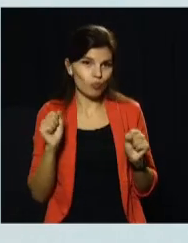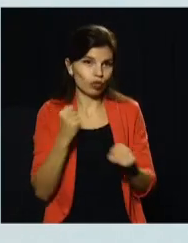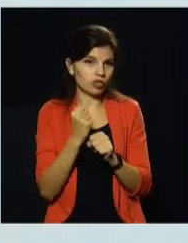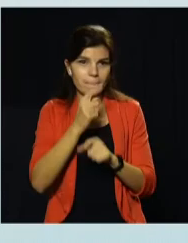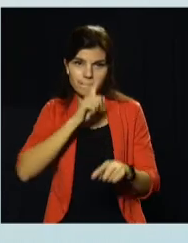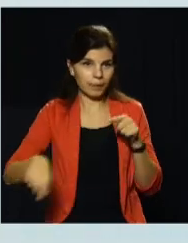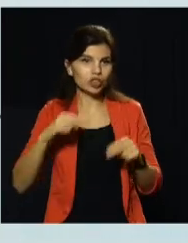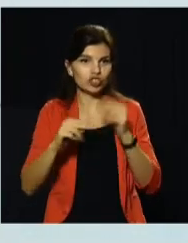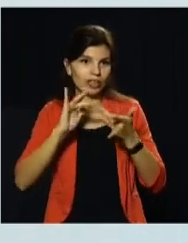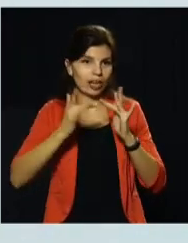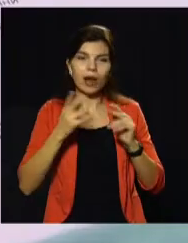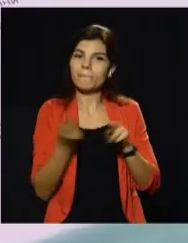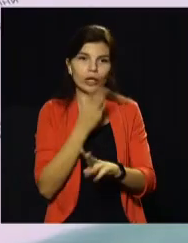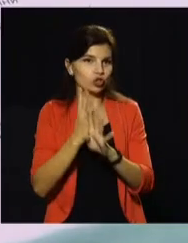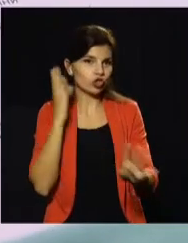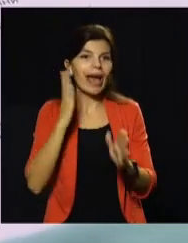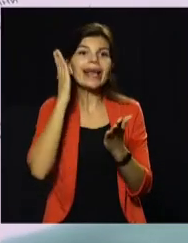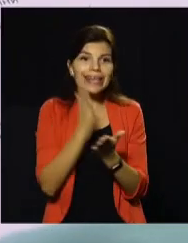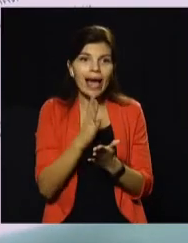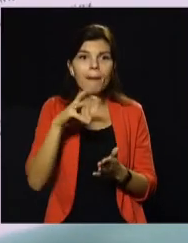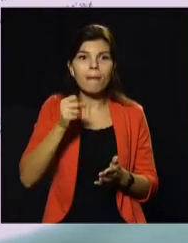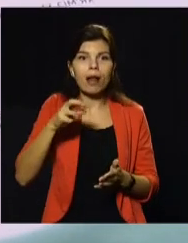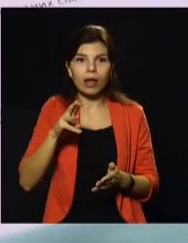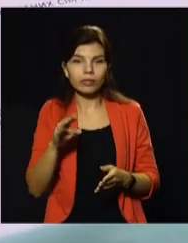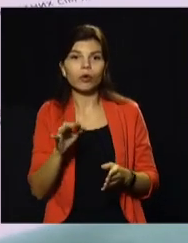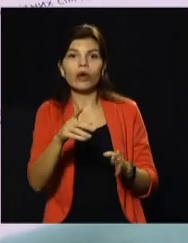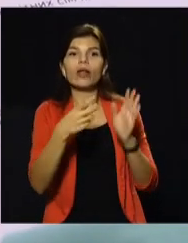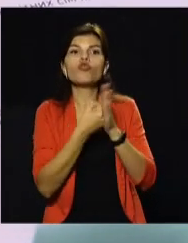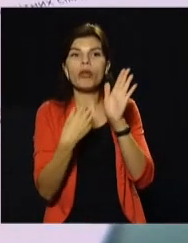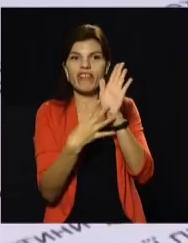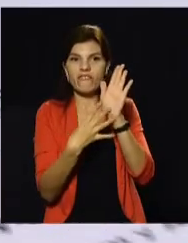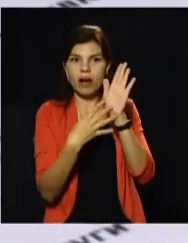зробити швидко і без черг. В «Є-малятко» до 9 послуг.